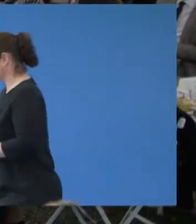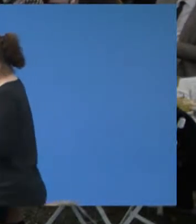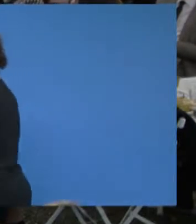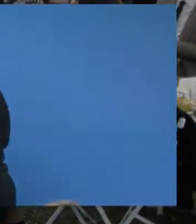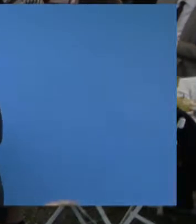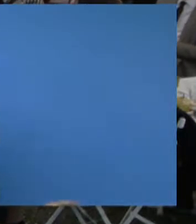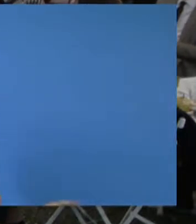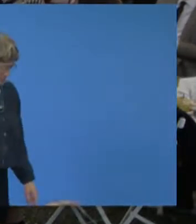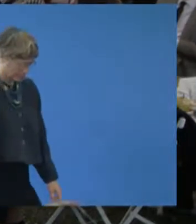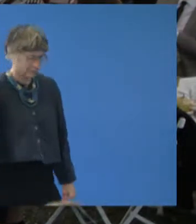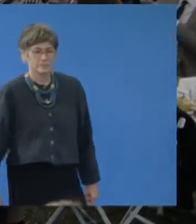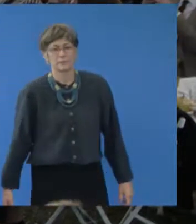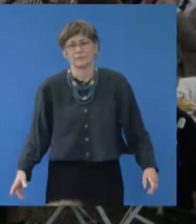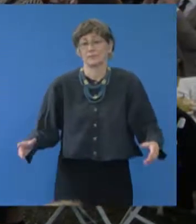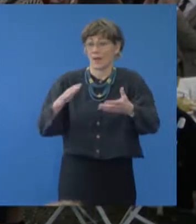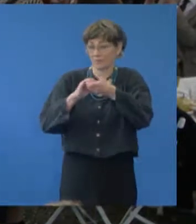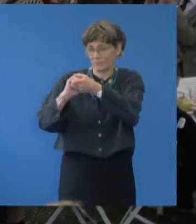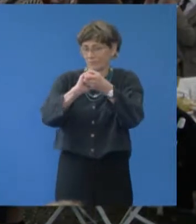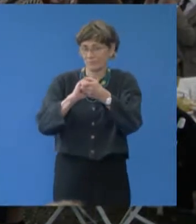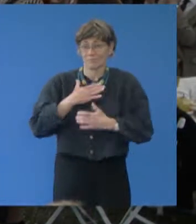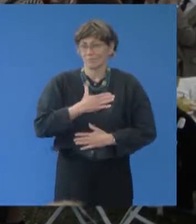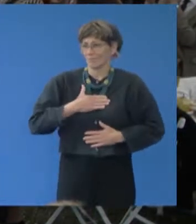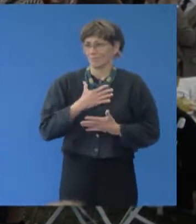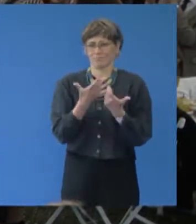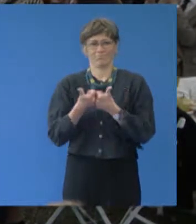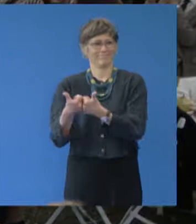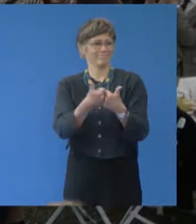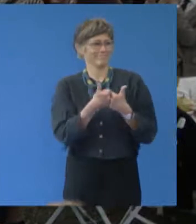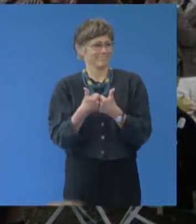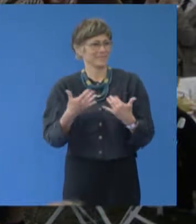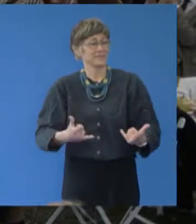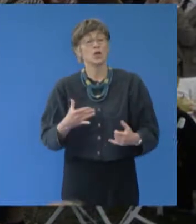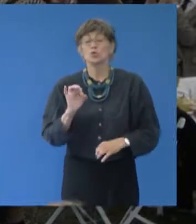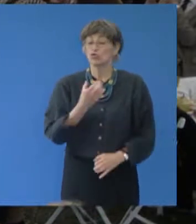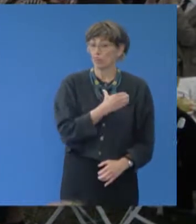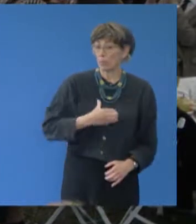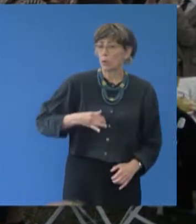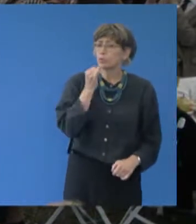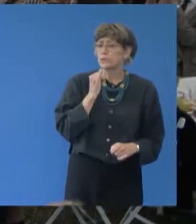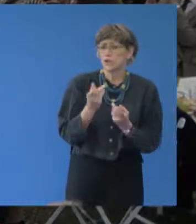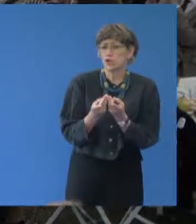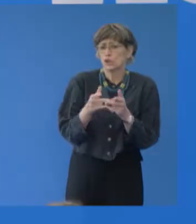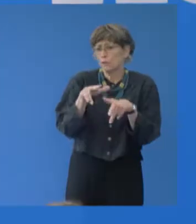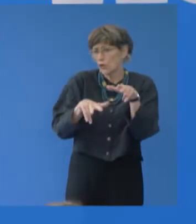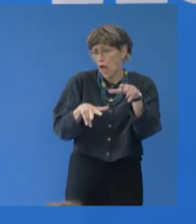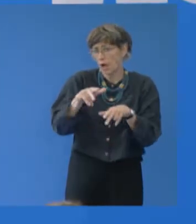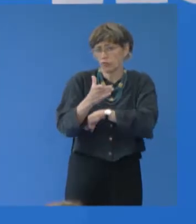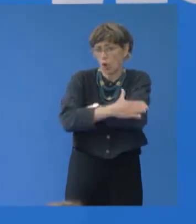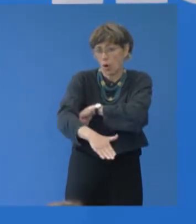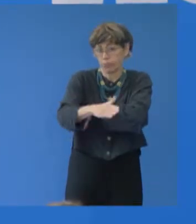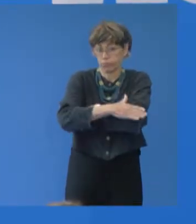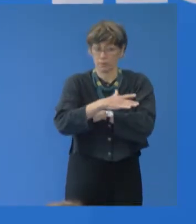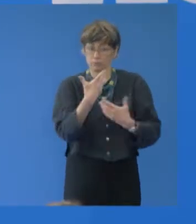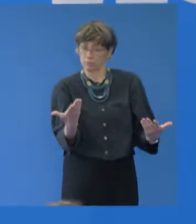Alors, chers amis, déjà, quel bonheur d'être à vos côtés aujourd'hui. Oui. Je suis maire d'une petite commune rurale, et c'est comme ça que j'ai rencontré